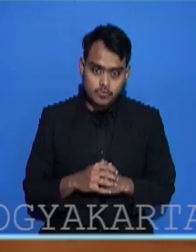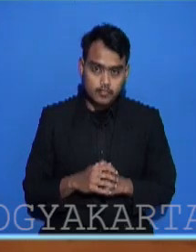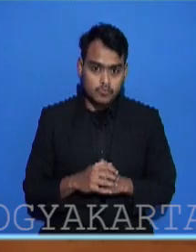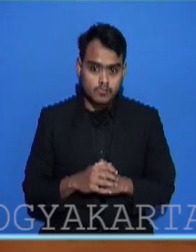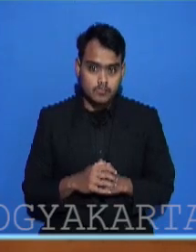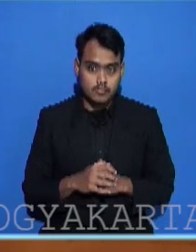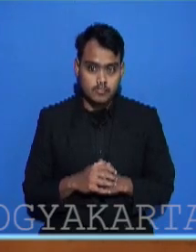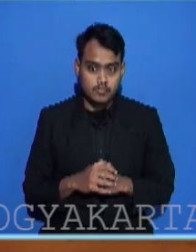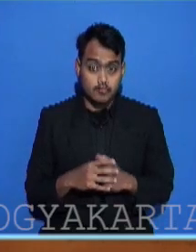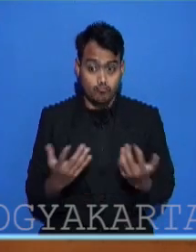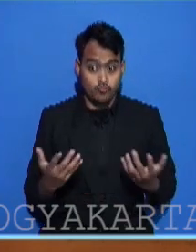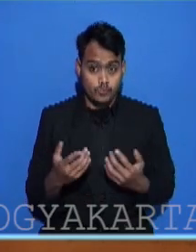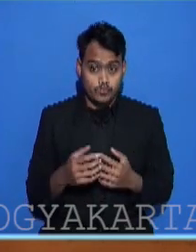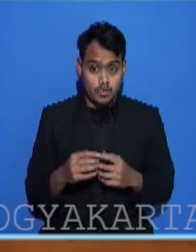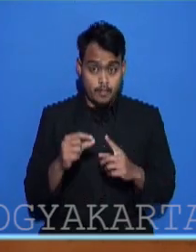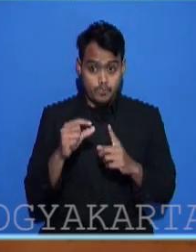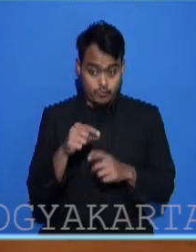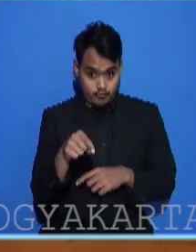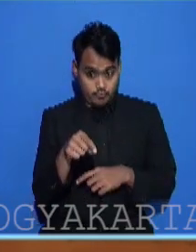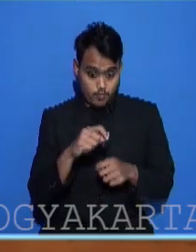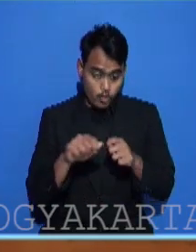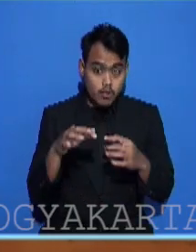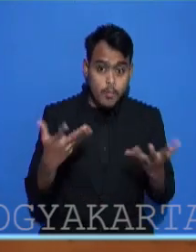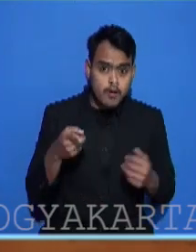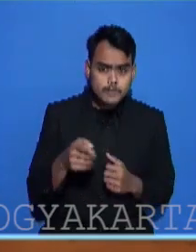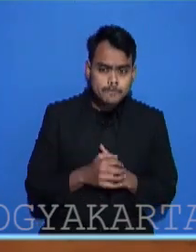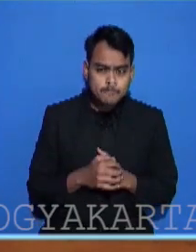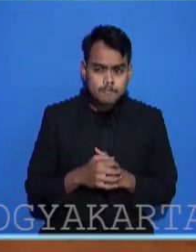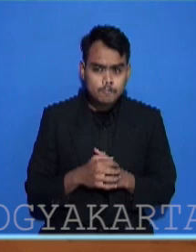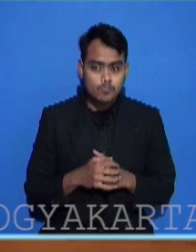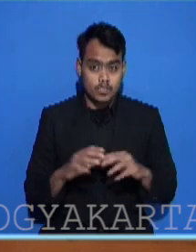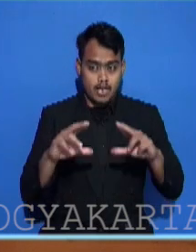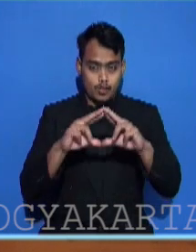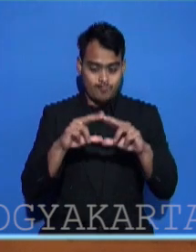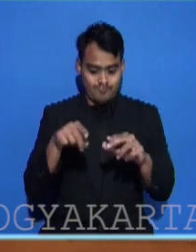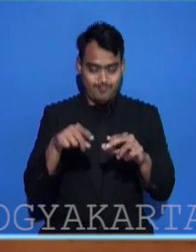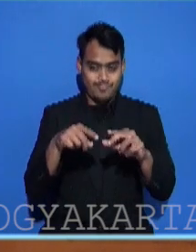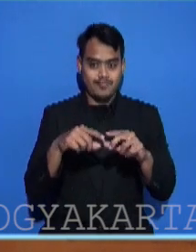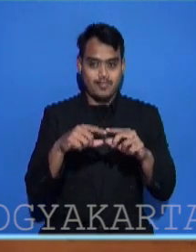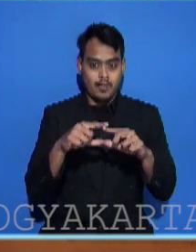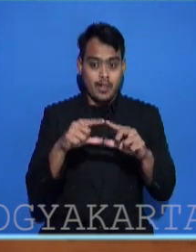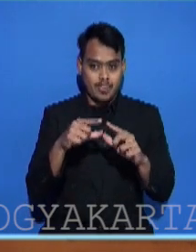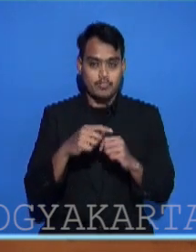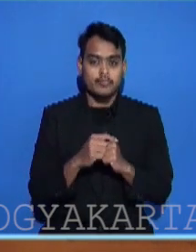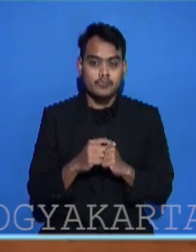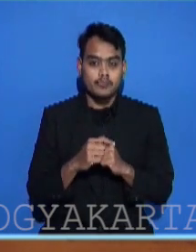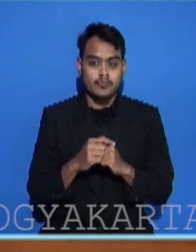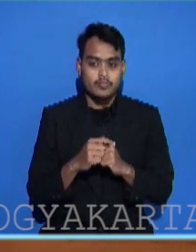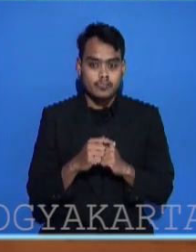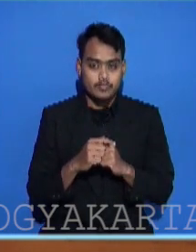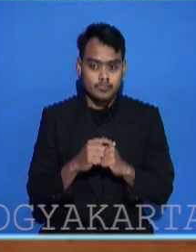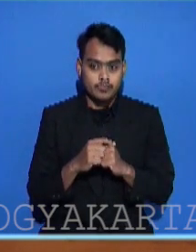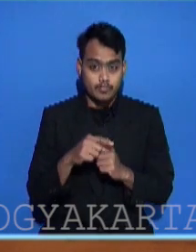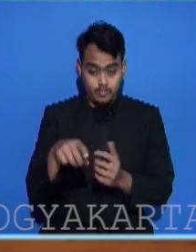Kejawi minangka punjering kerajinan aluminium, perkampungan industri kecil Gunung Sempu, Taman Tirta, Kasian Bantul. Ugi wonten